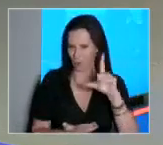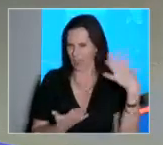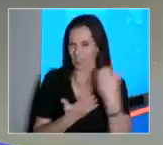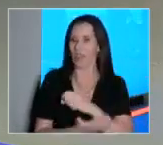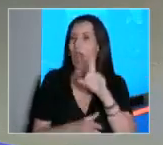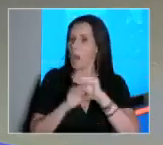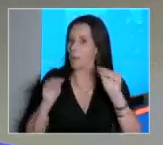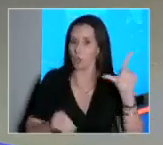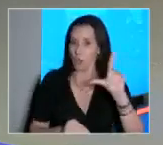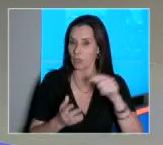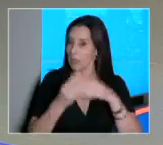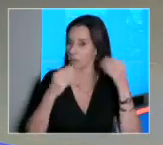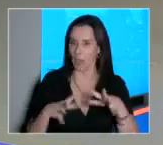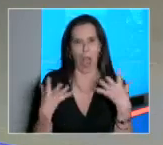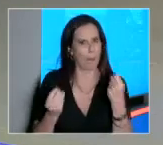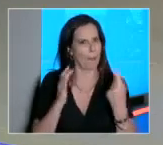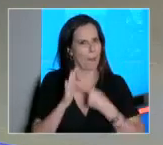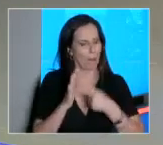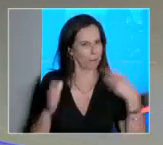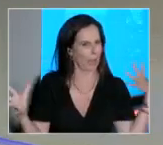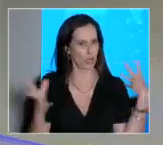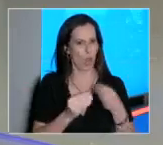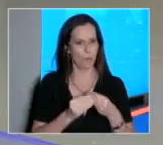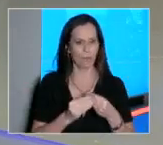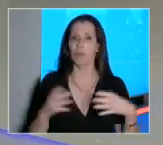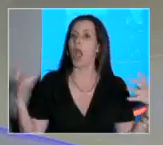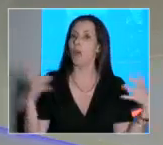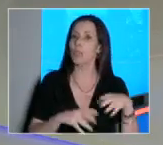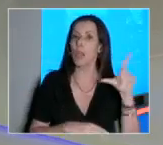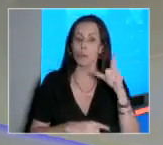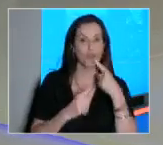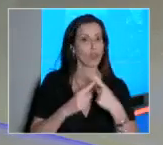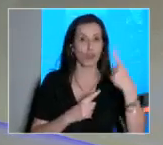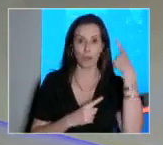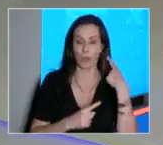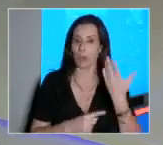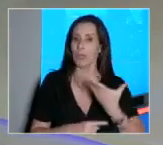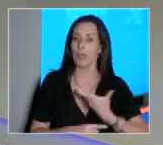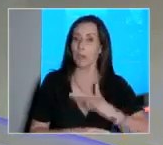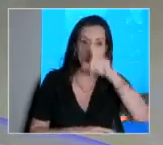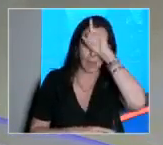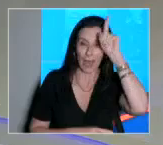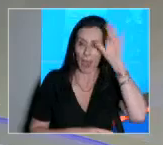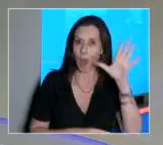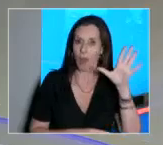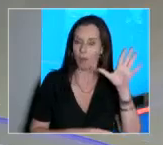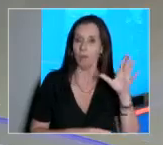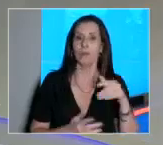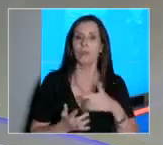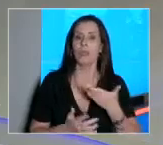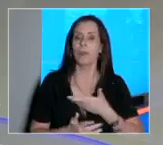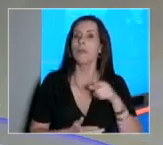ליברפול. המאמן שלהם שהפסיד מלא גמרים עד היום. הקבוצה ששנה שעברה חטפה מריאל מדריד האמתנית